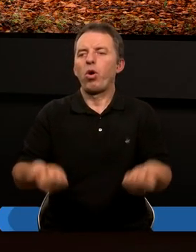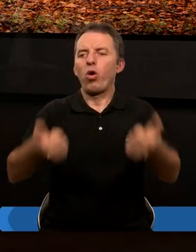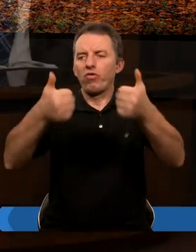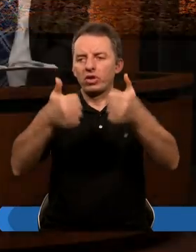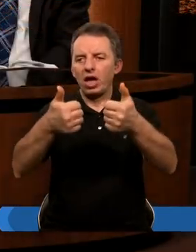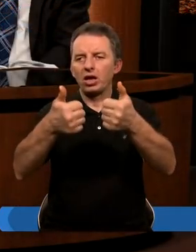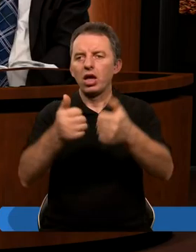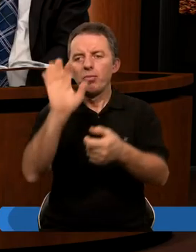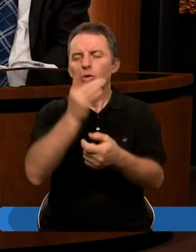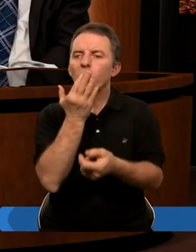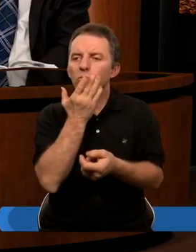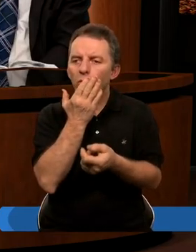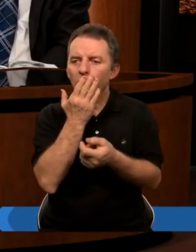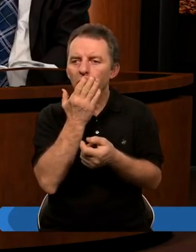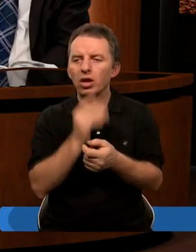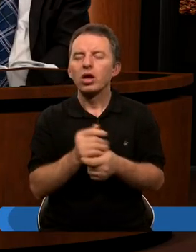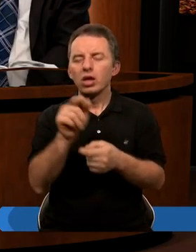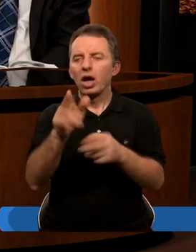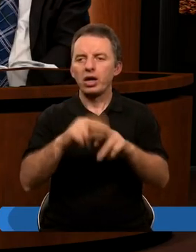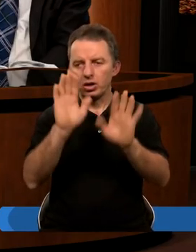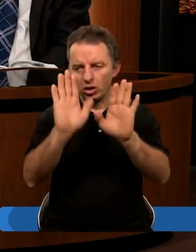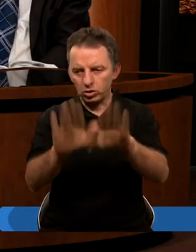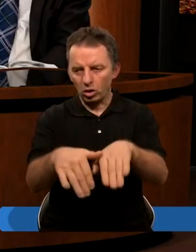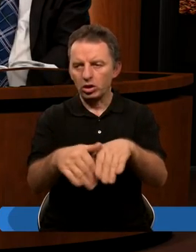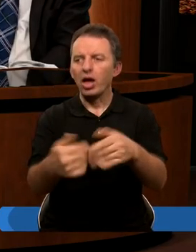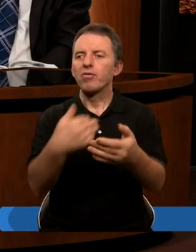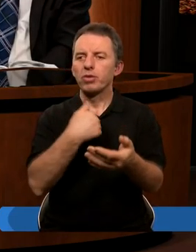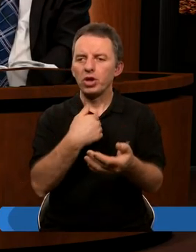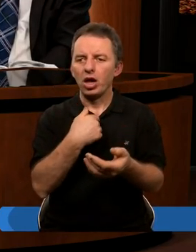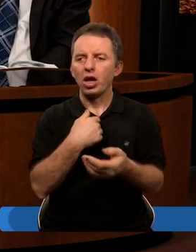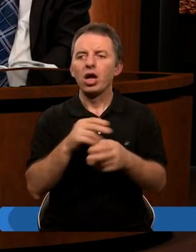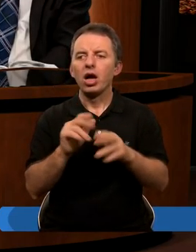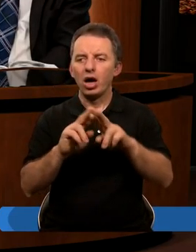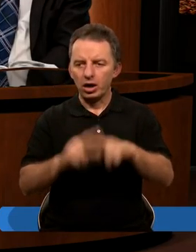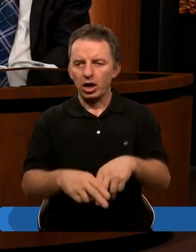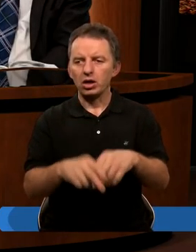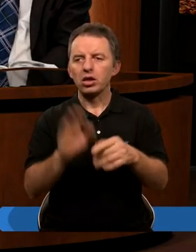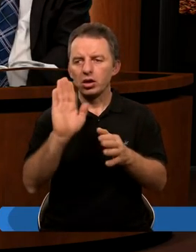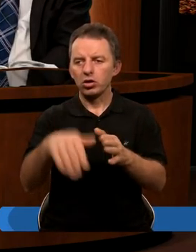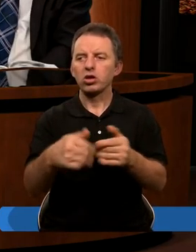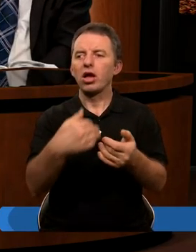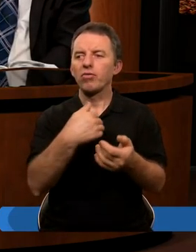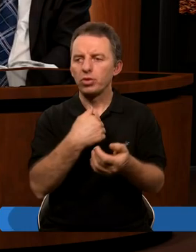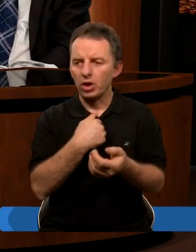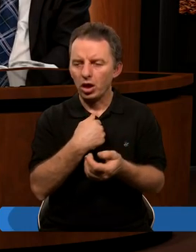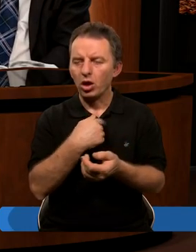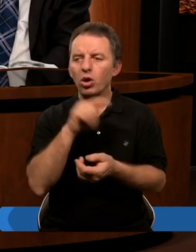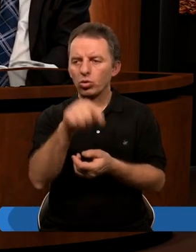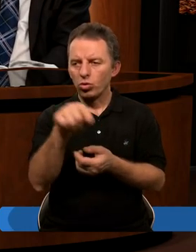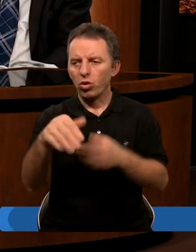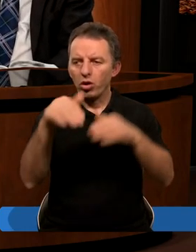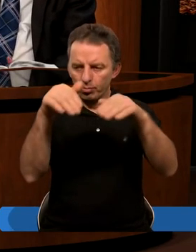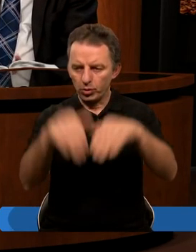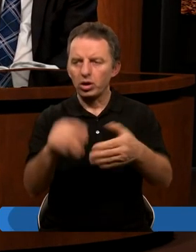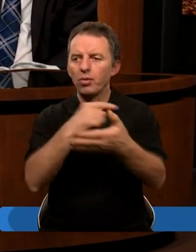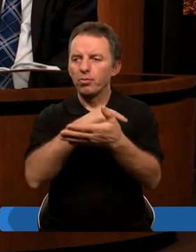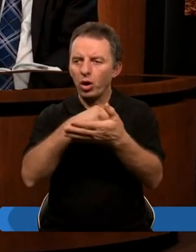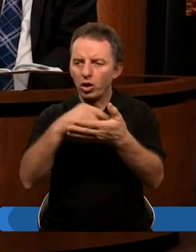i Bóg mówi, resztę zostaw mnie. Resztę zostaw mnie. Tutaj mogę